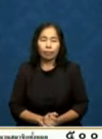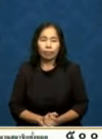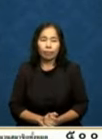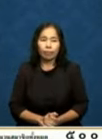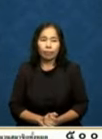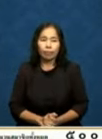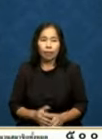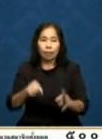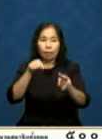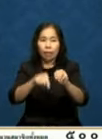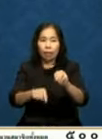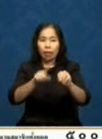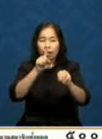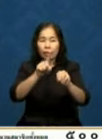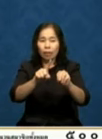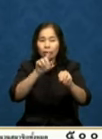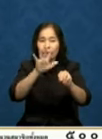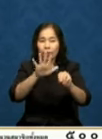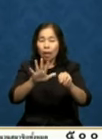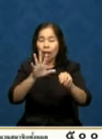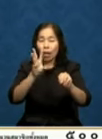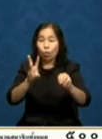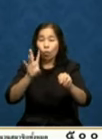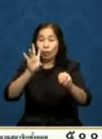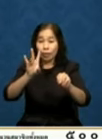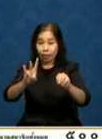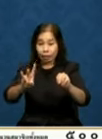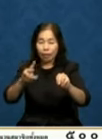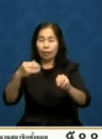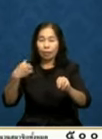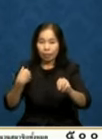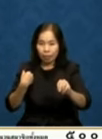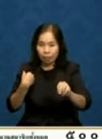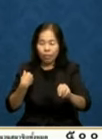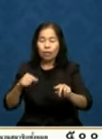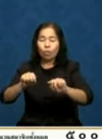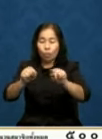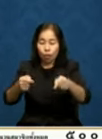มาตรา1567อยู่มีอยู่4 วงเล็บ